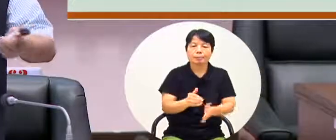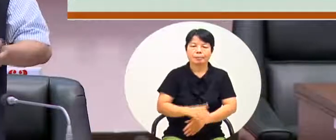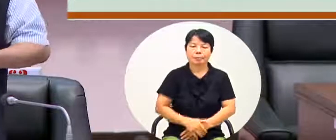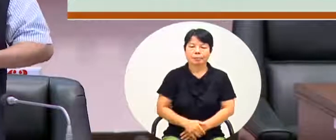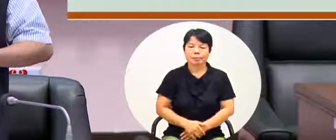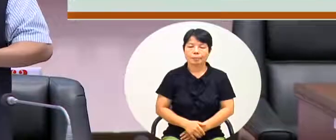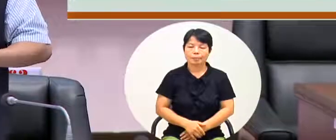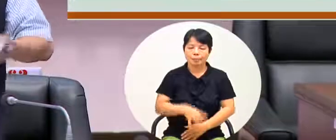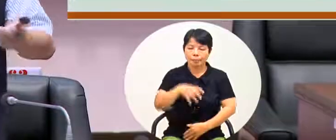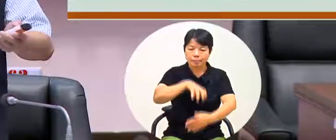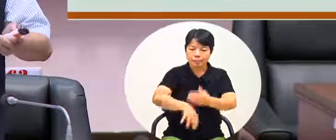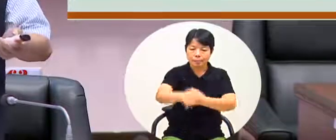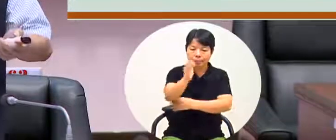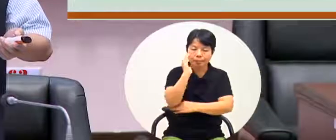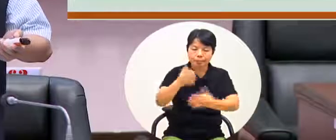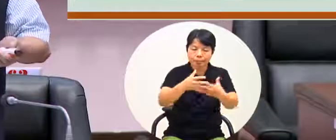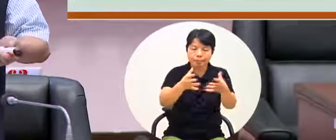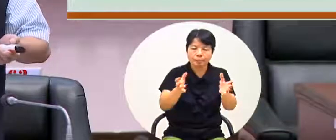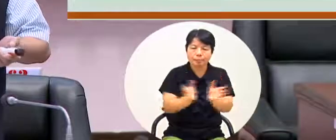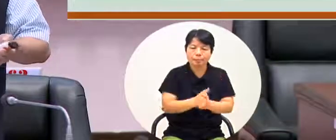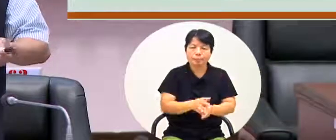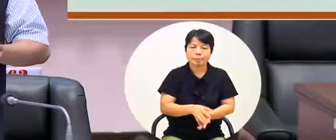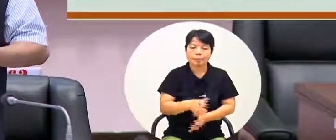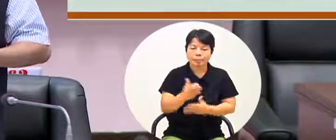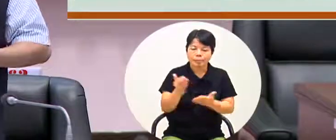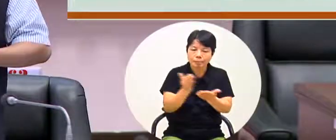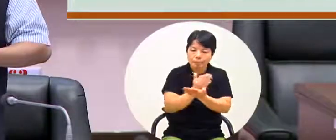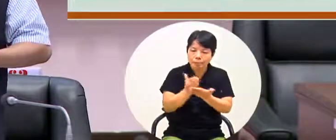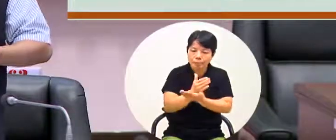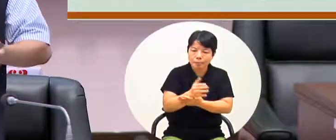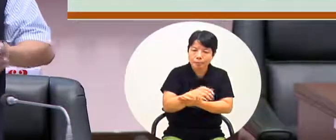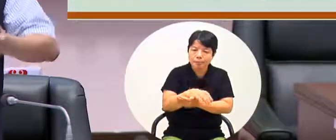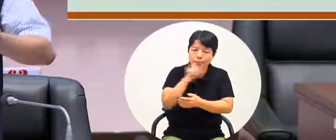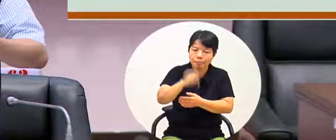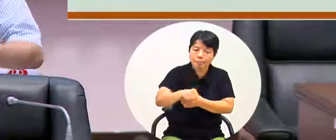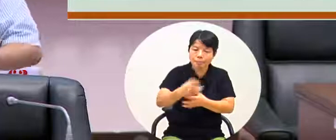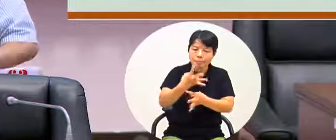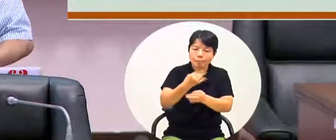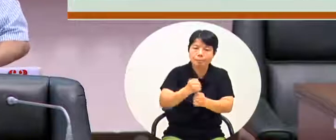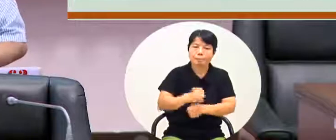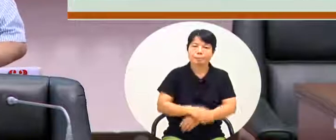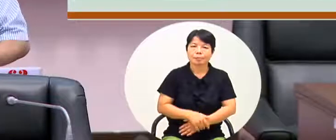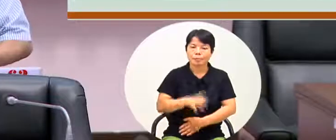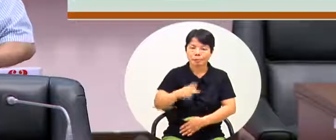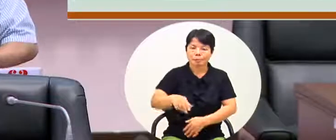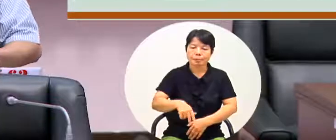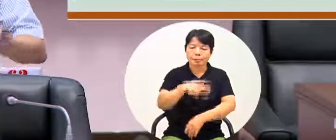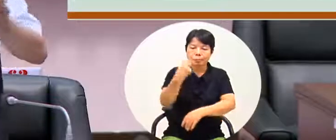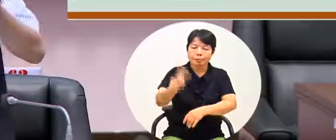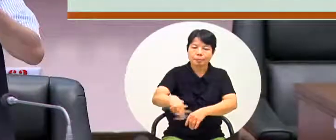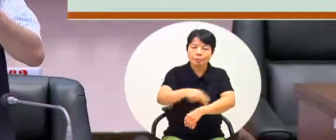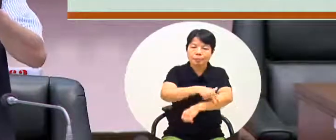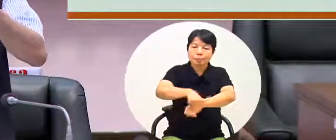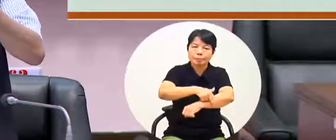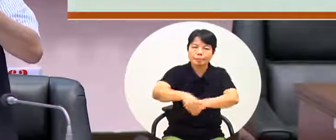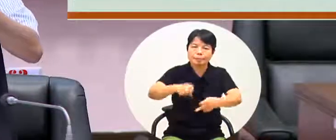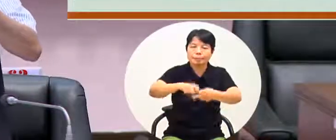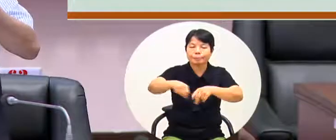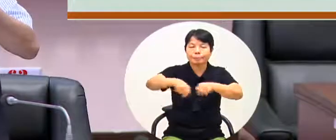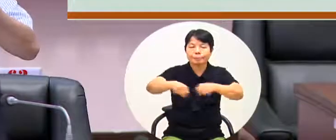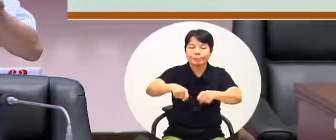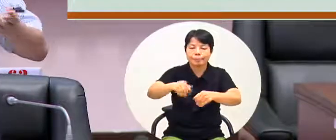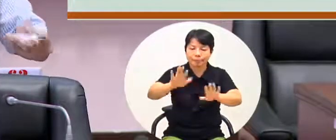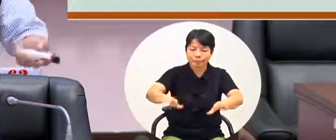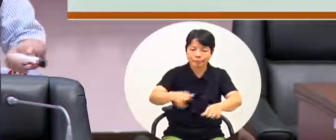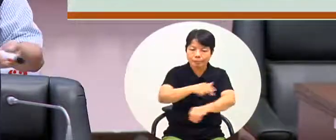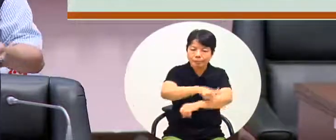时会当核定，另外中卫工程。吼，即目前嘛在规划当中，当时会当规划好安尼啦。